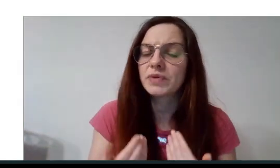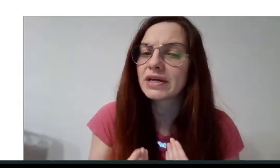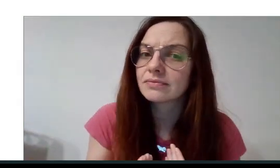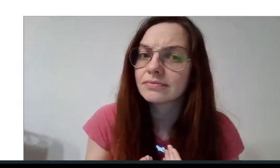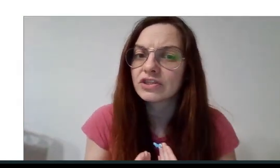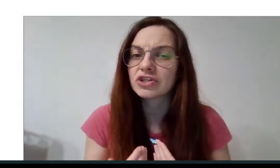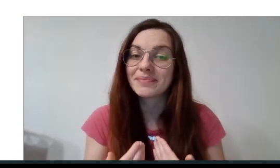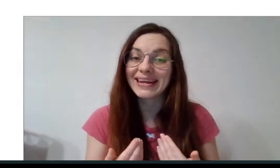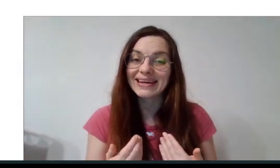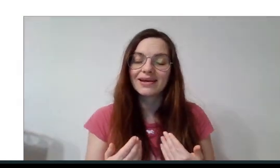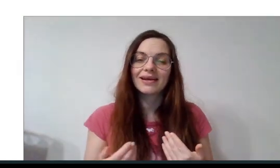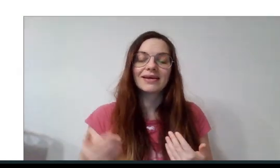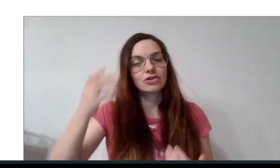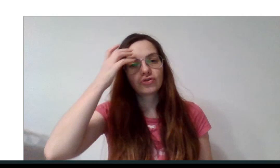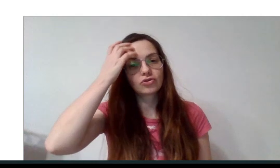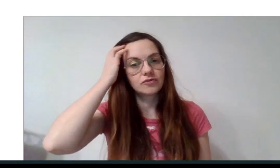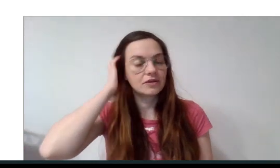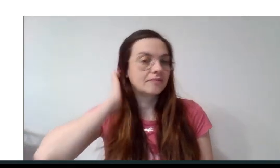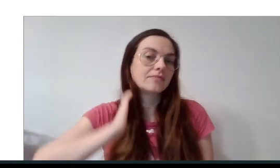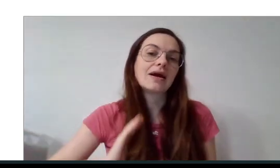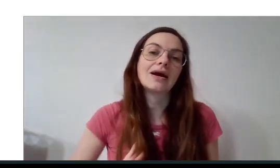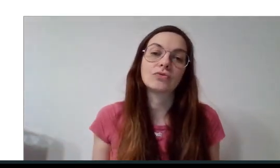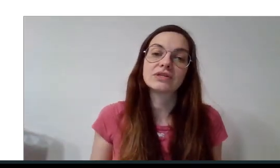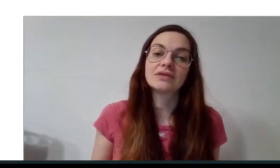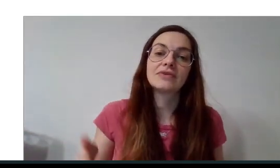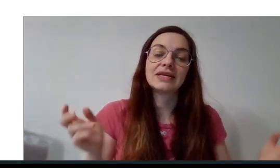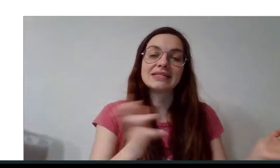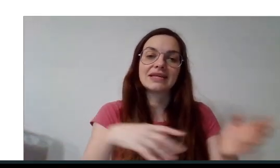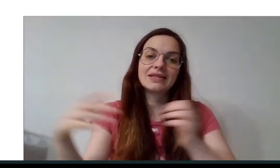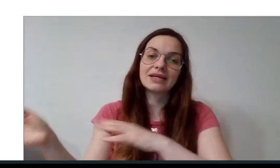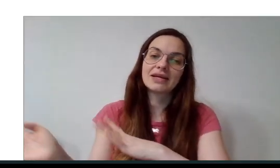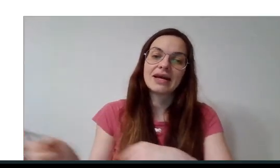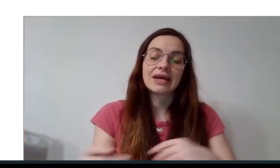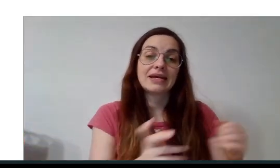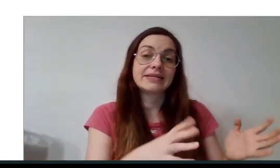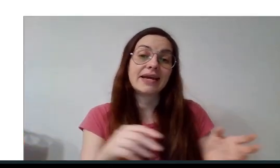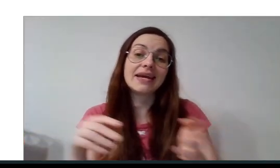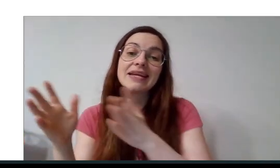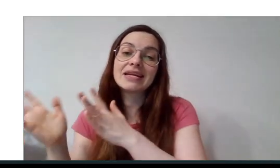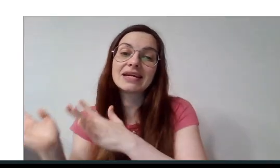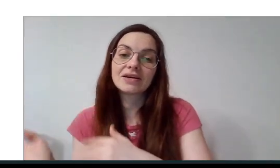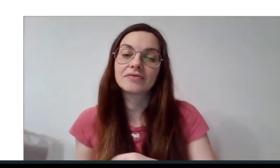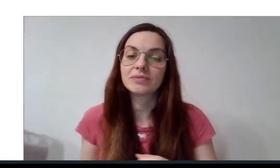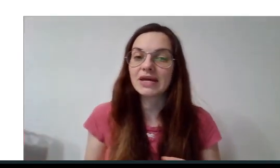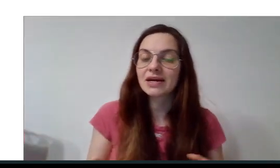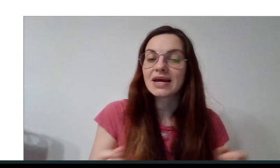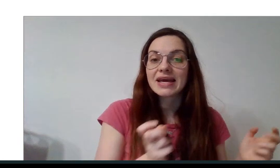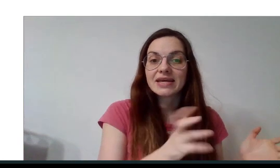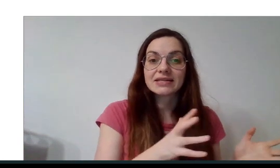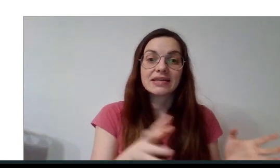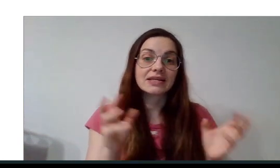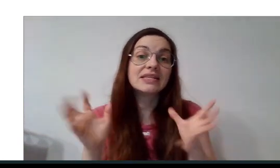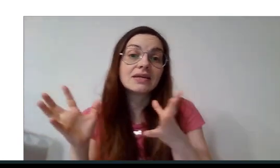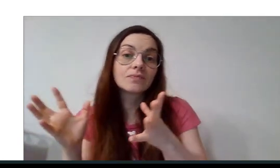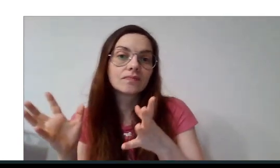mich? Vidiš li mene? Znači to što vidim, akuzativ. Ich sehe dich, ich sehe ihn, vidim njega. Ich